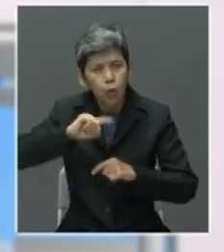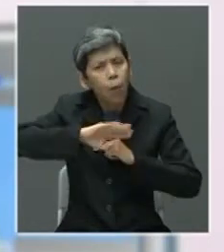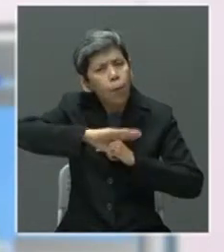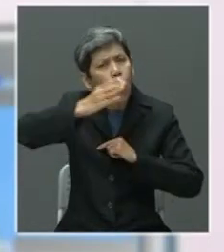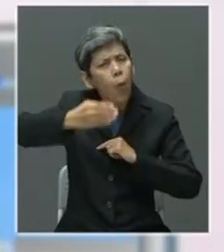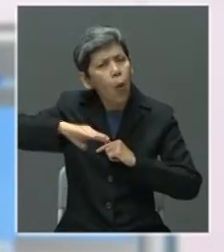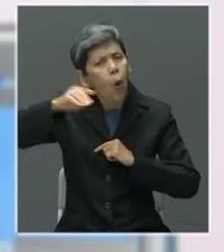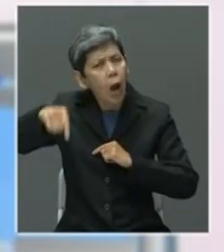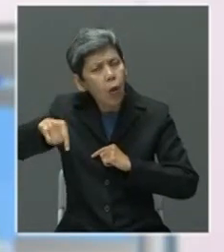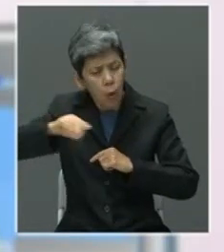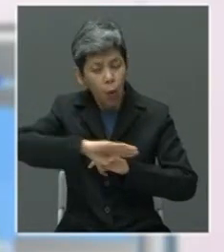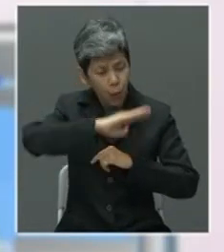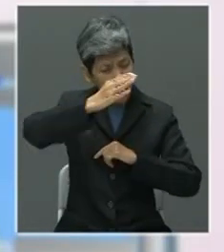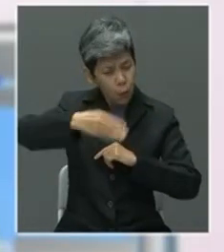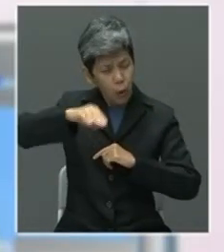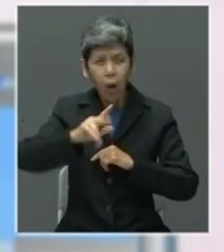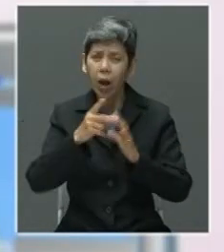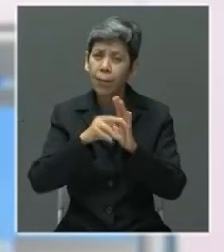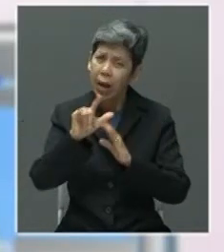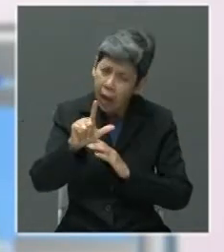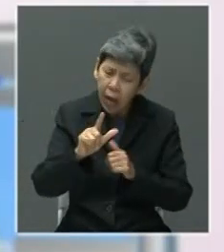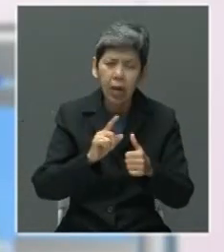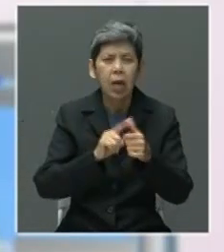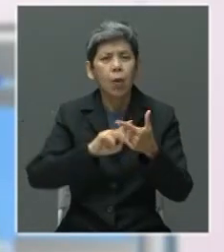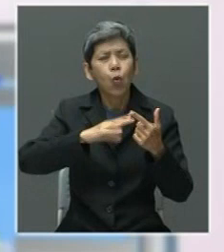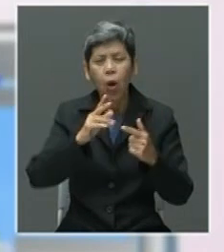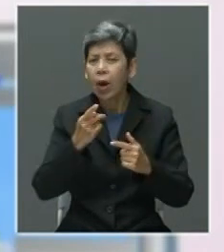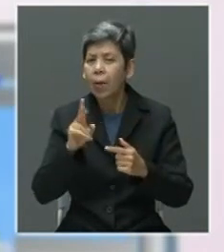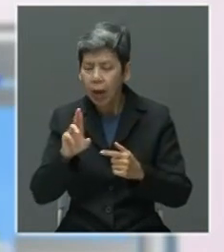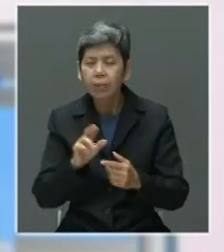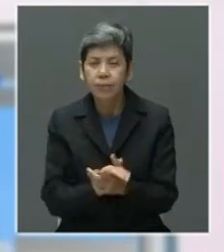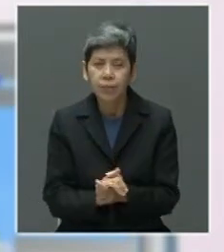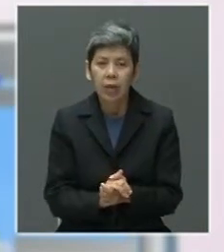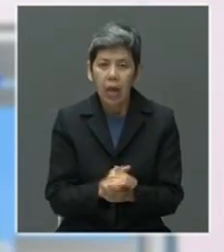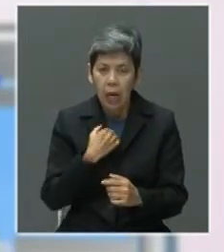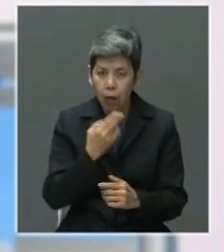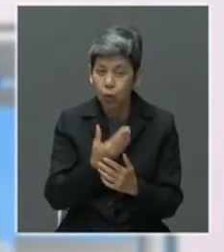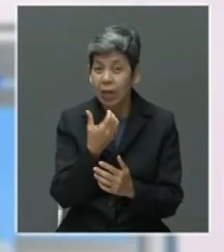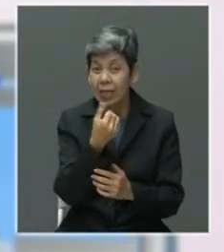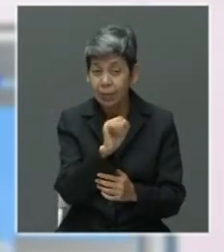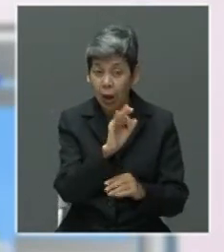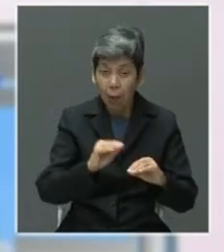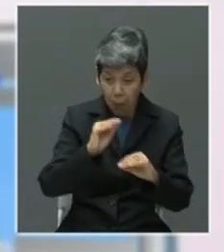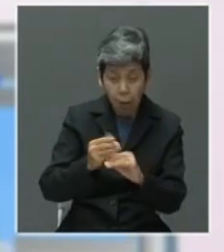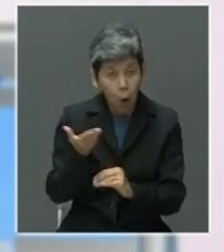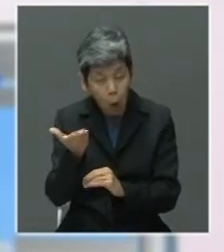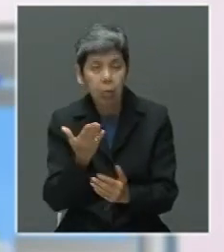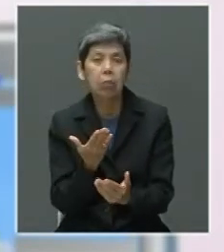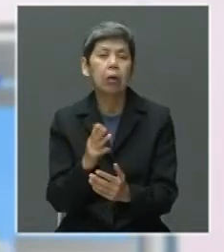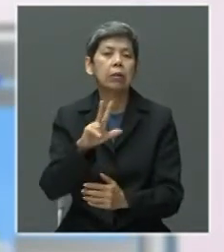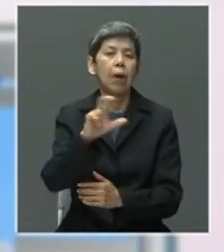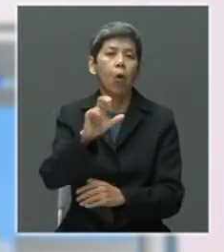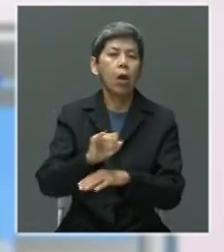ะบนเขากำมะลาเขานางพันลักเนี่ย ครับ จาก69ไร่นี่ขอไปถึง300กว่า